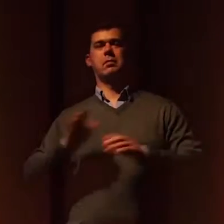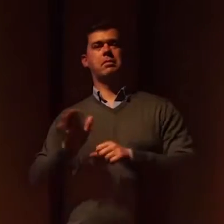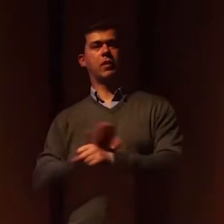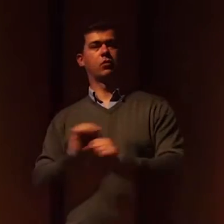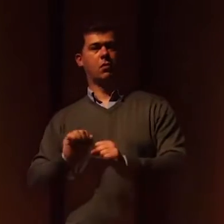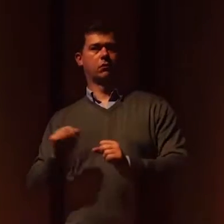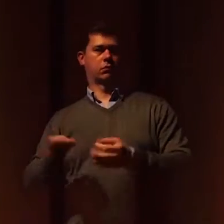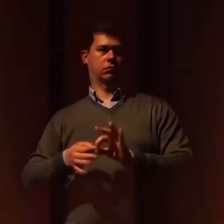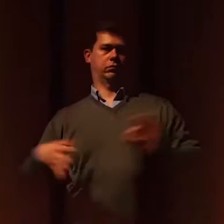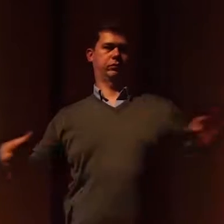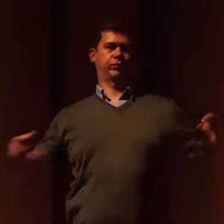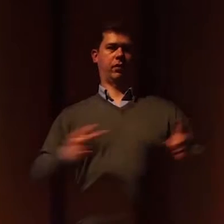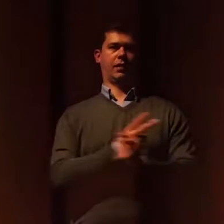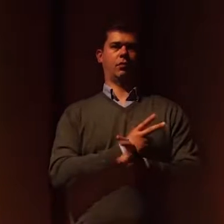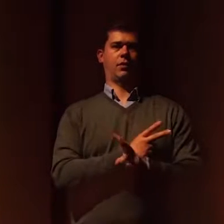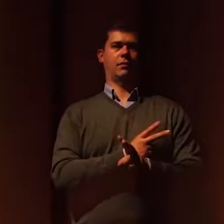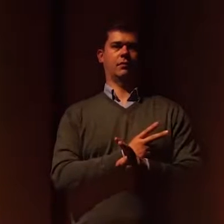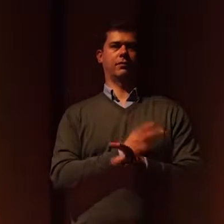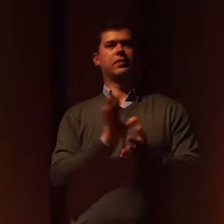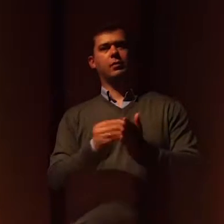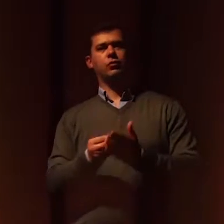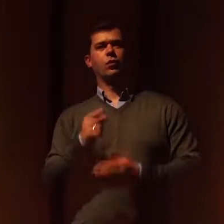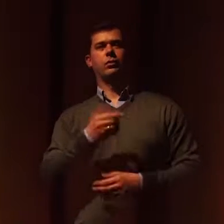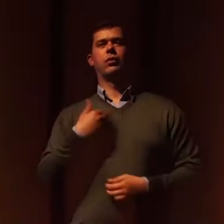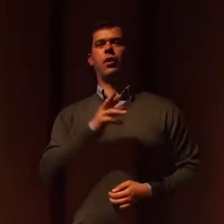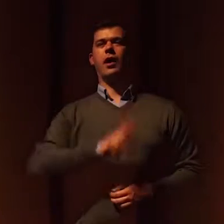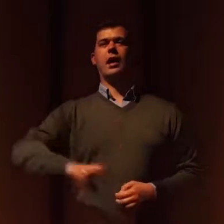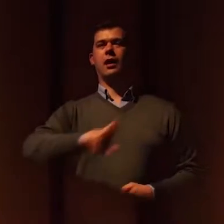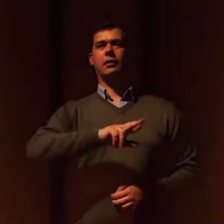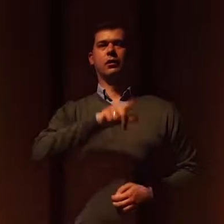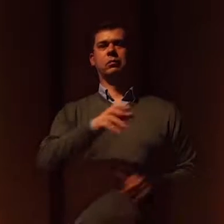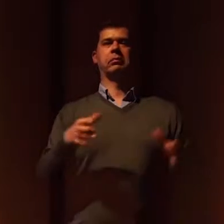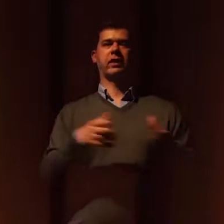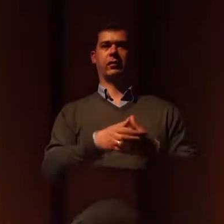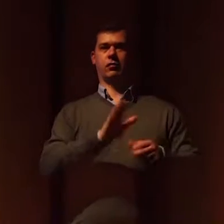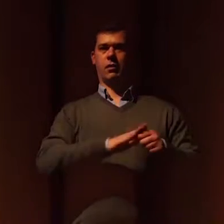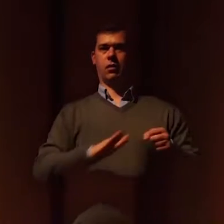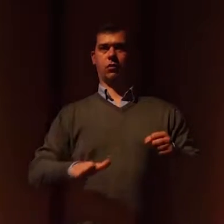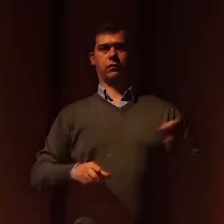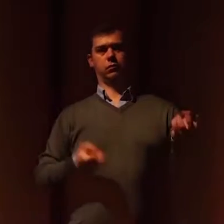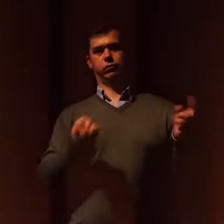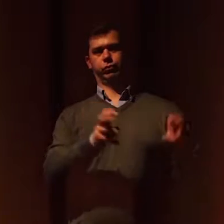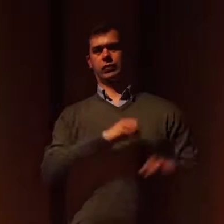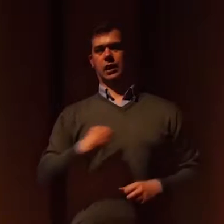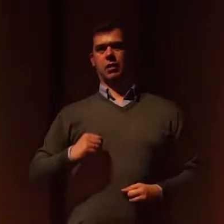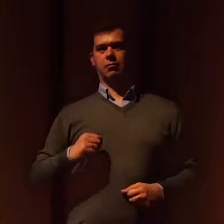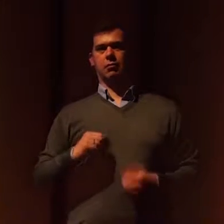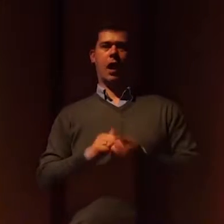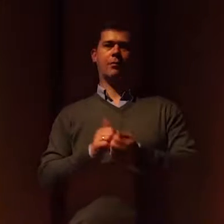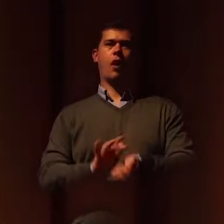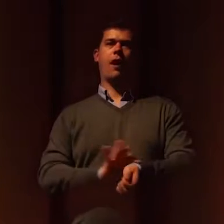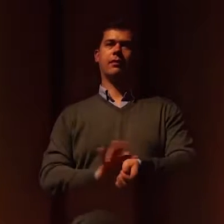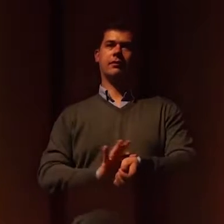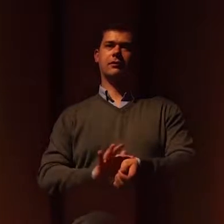różnych ministerstwach na przykład rada która zajmuje sprw mniejszości narodowych i etnicznych jest